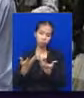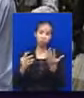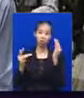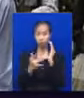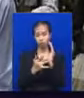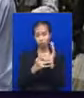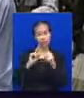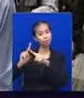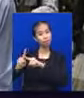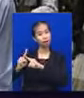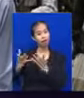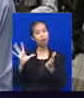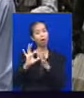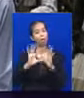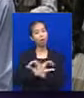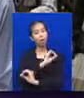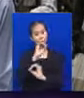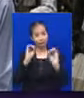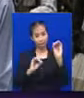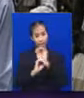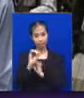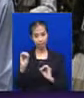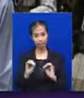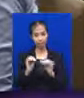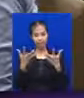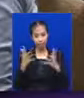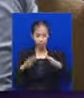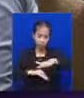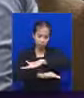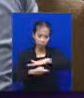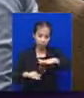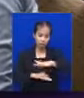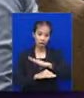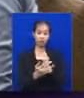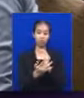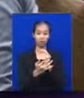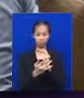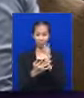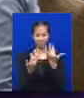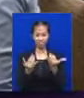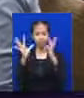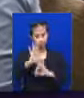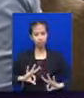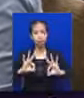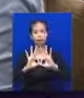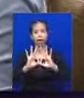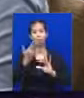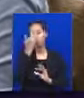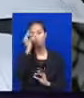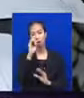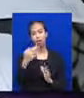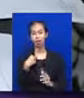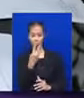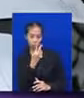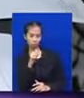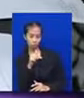กทรอนิกส์การดูแลด้านความปลอดภัยและการสร้างรากฐานธุรกรรมทางอิเล็กทรอนิกส์จึงเป็นเรื่องสำคัญสูงสุดที่จะสร้างความ